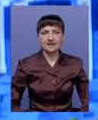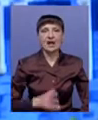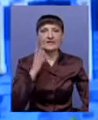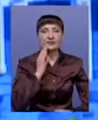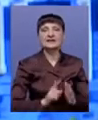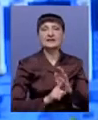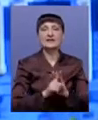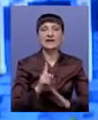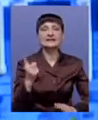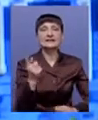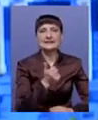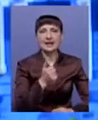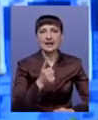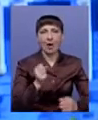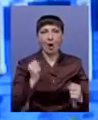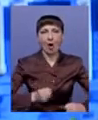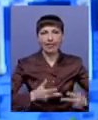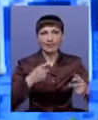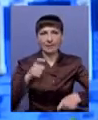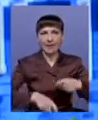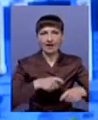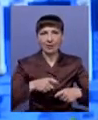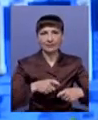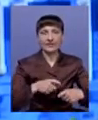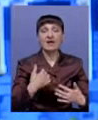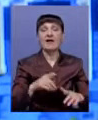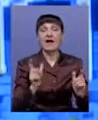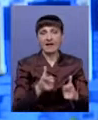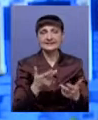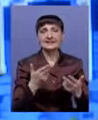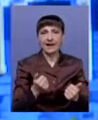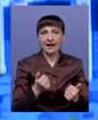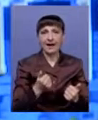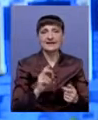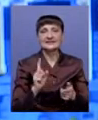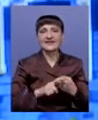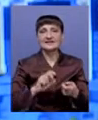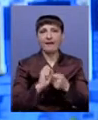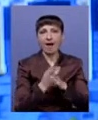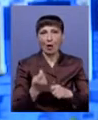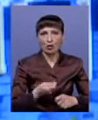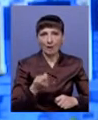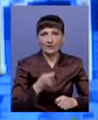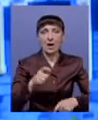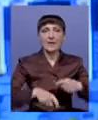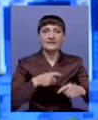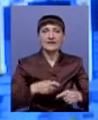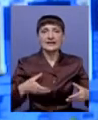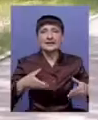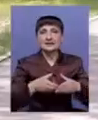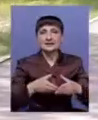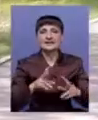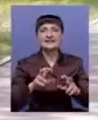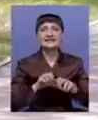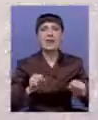В Алматы стартовал недельный онлайн-забег. Несмотря на действующие ограничения из-за пандемии, Алматы-марафон и корпоративный фонд